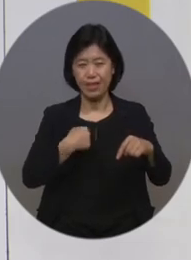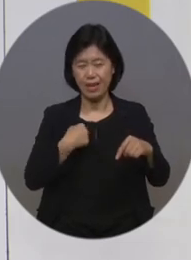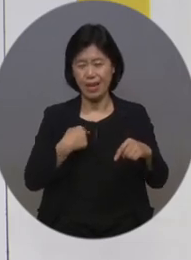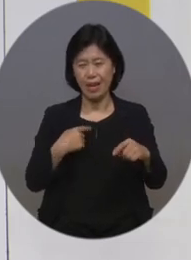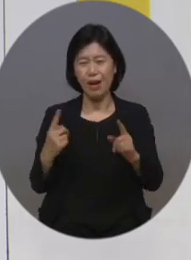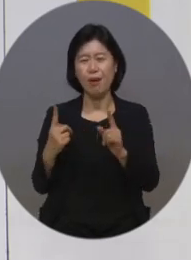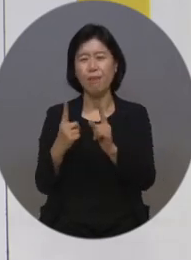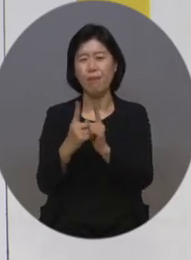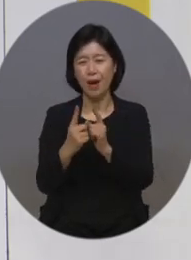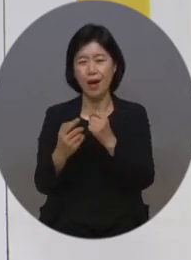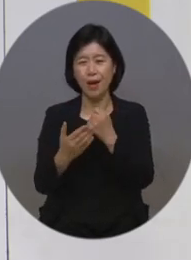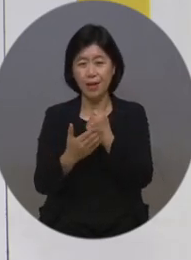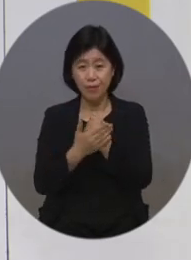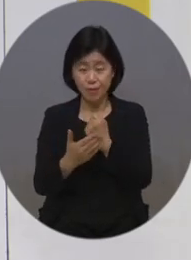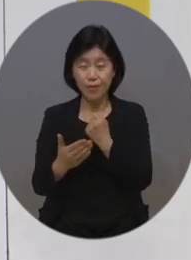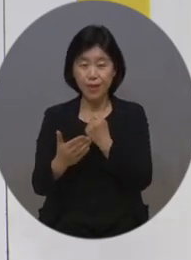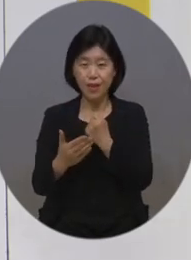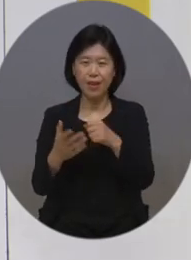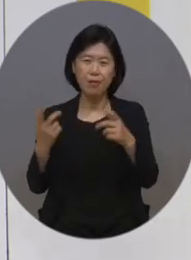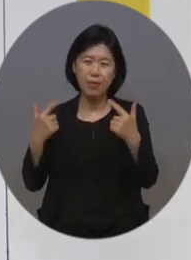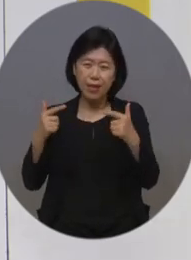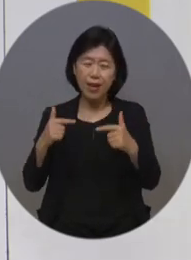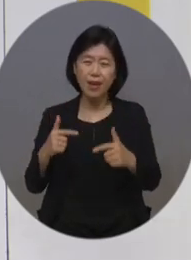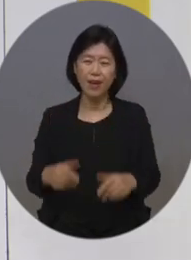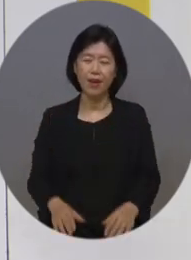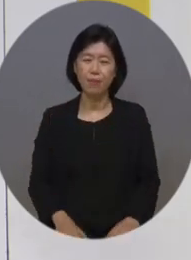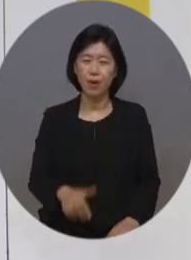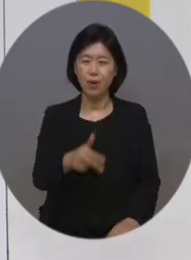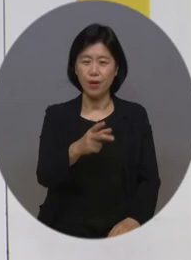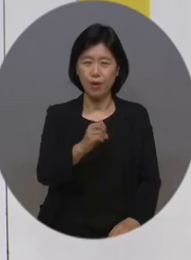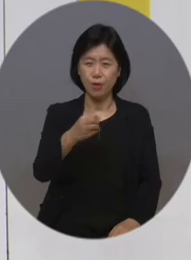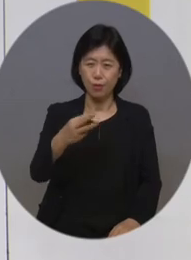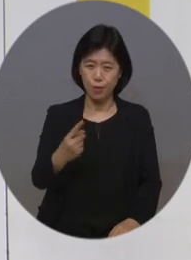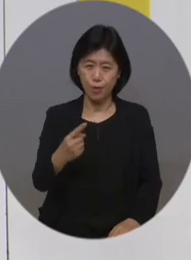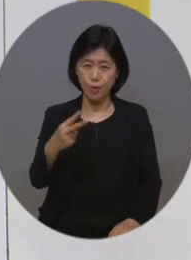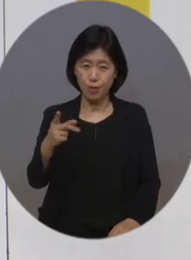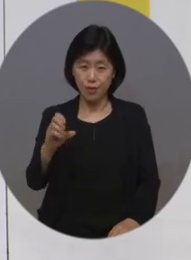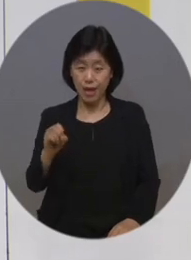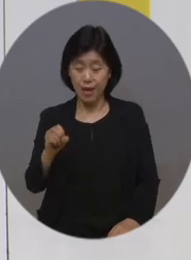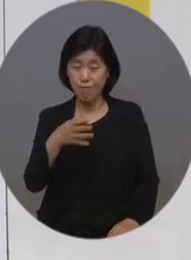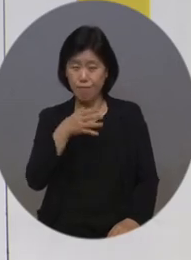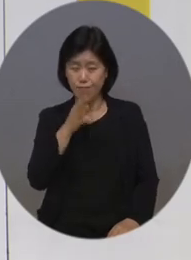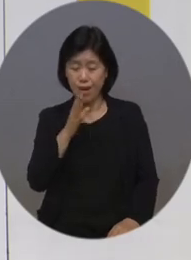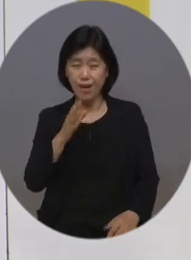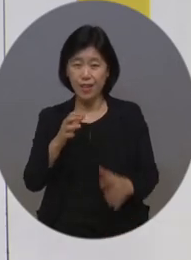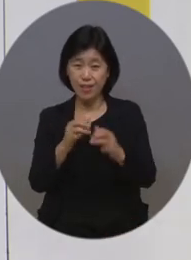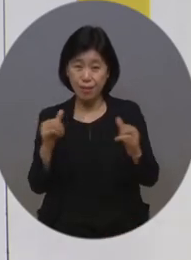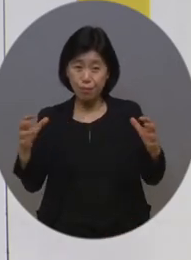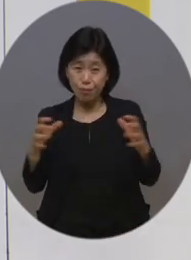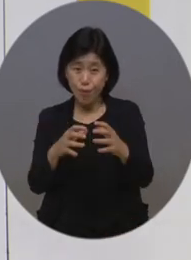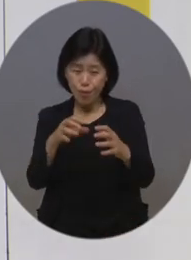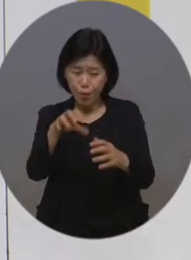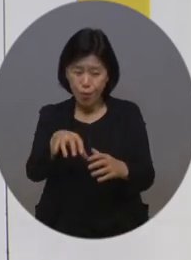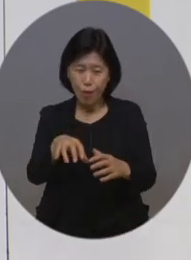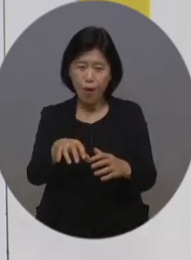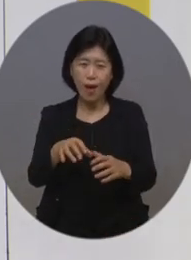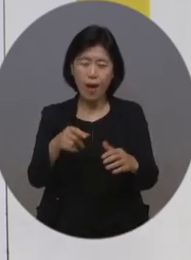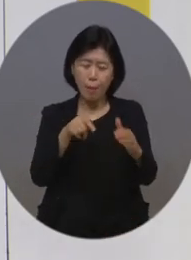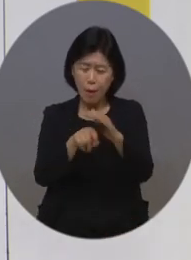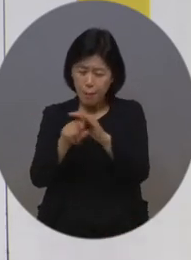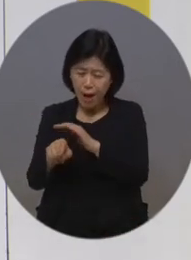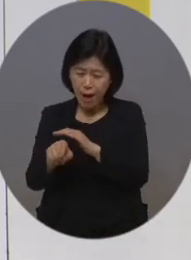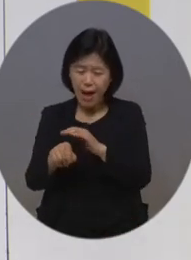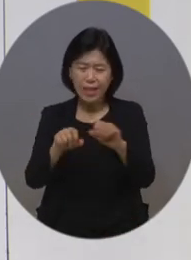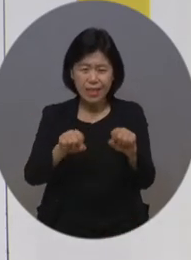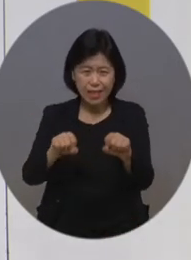덕분에 맨날 져 경로당이 나 저 그래서 이 3 같이 꺼서 해서 커서 인사하고 다녀야 되고요 4